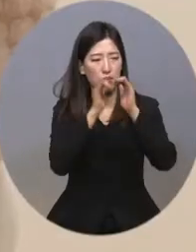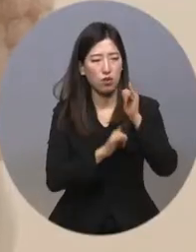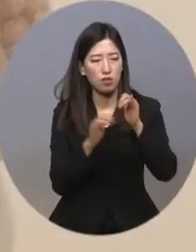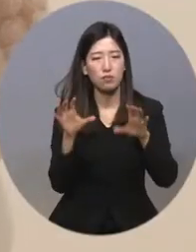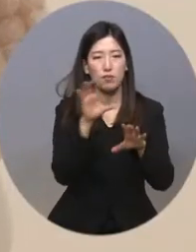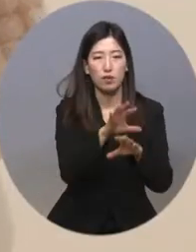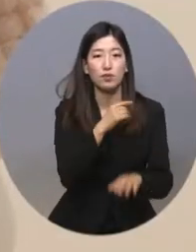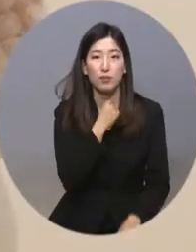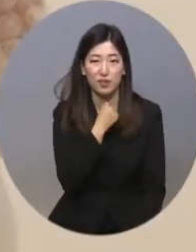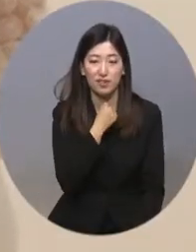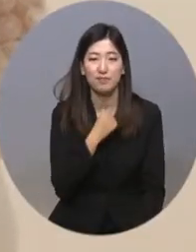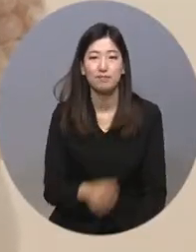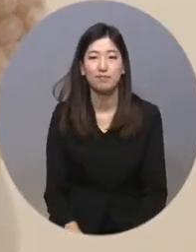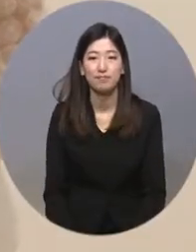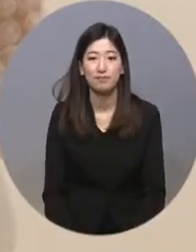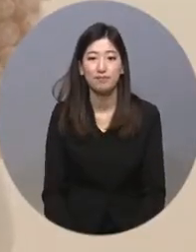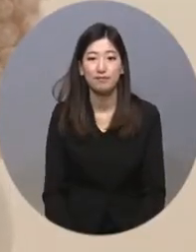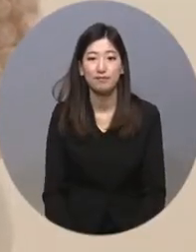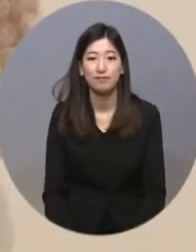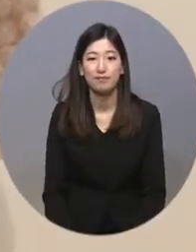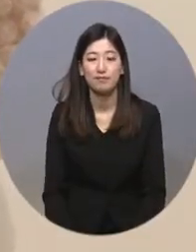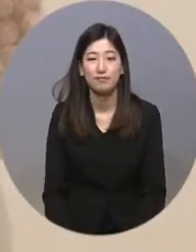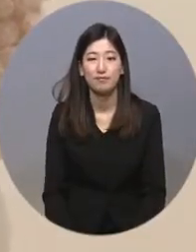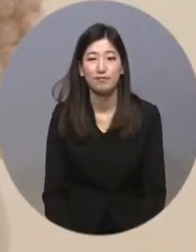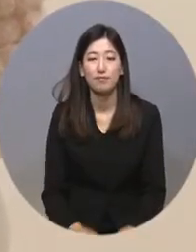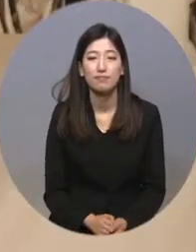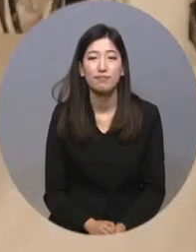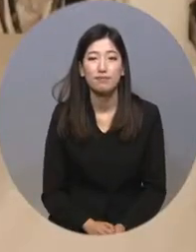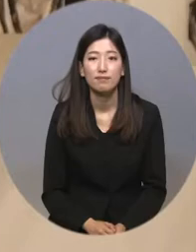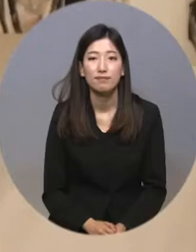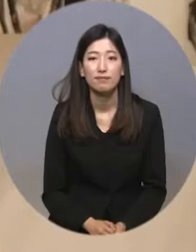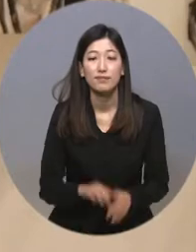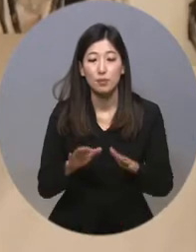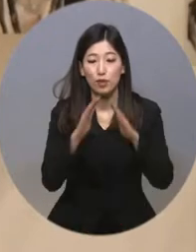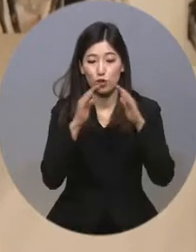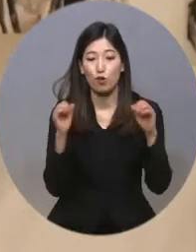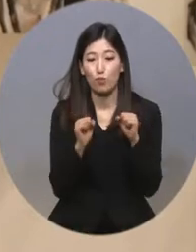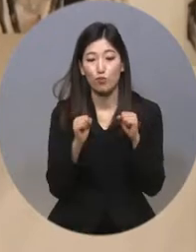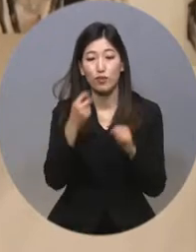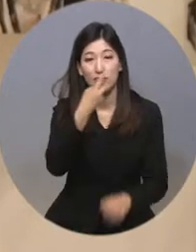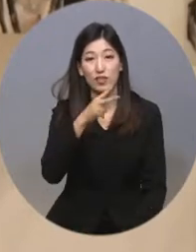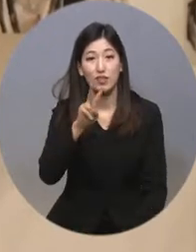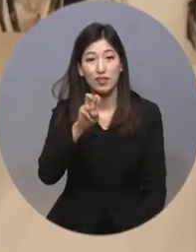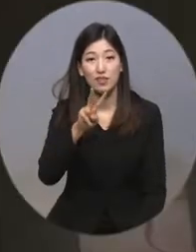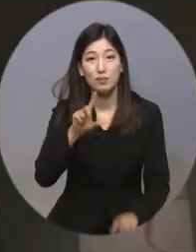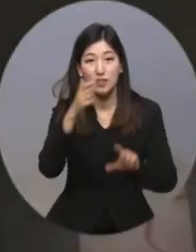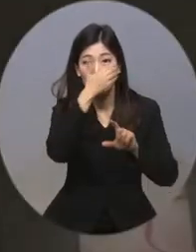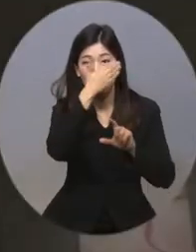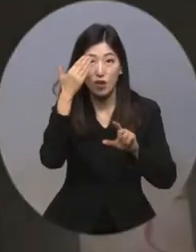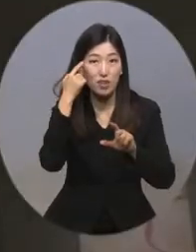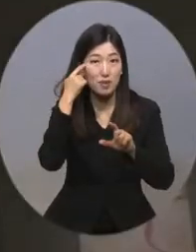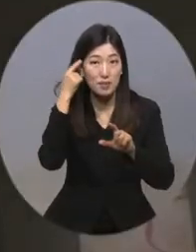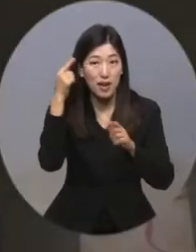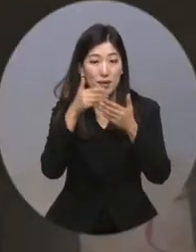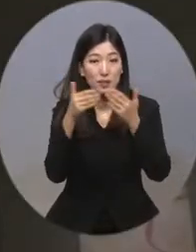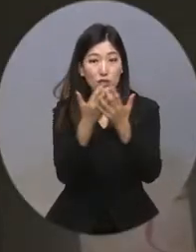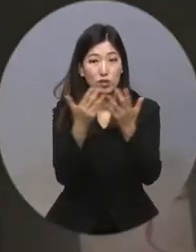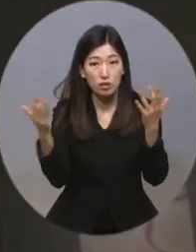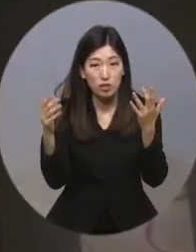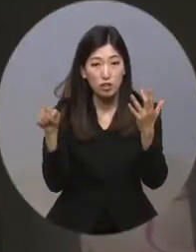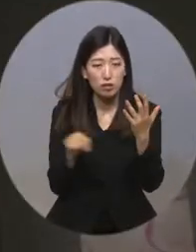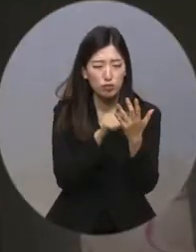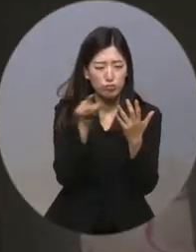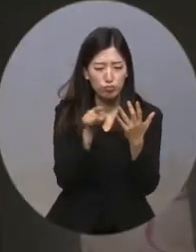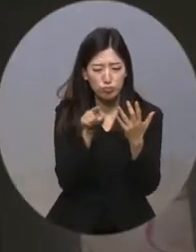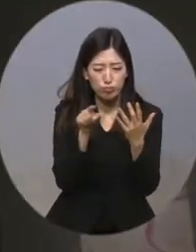올해 진행되는 전북 청년 2022는 미술 평론가와 전문가들의 심사를 거쳐 총 3명의